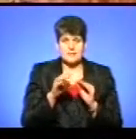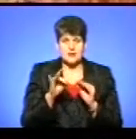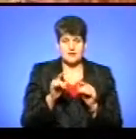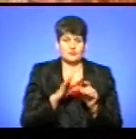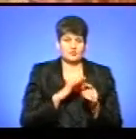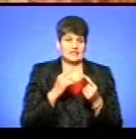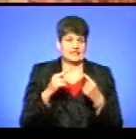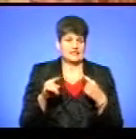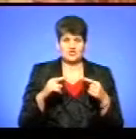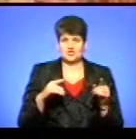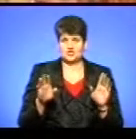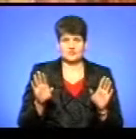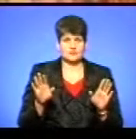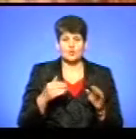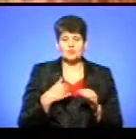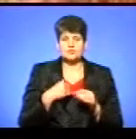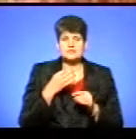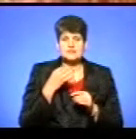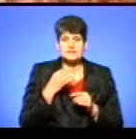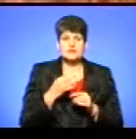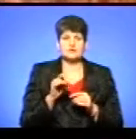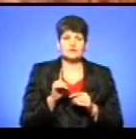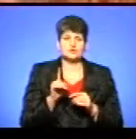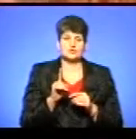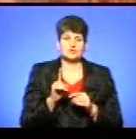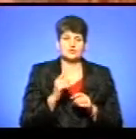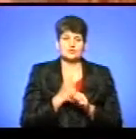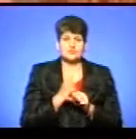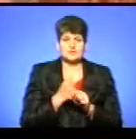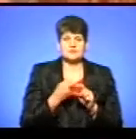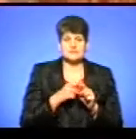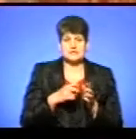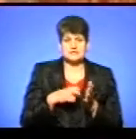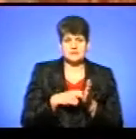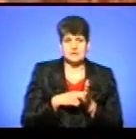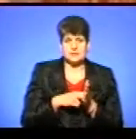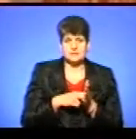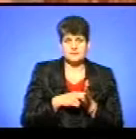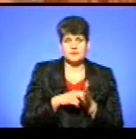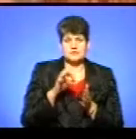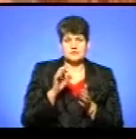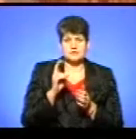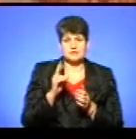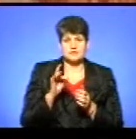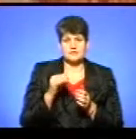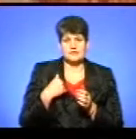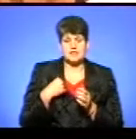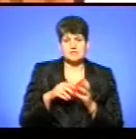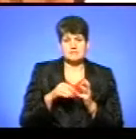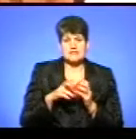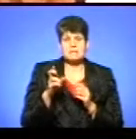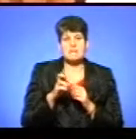буде зовсім інший. І хочу сказати і про те, що виготовив штемпель спецпогашення дизайн – це Олександр Краневич, наш земляк з